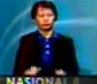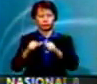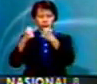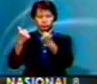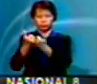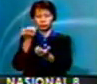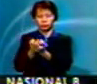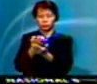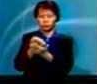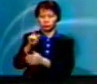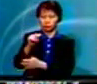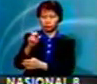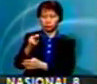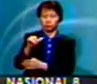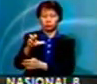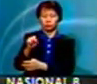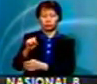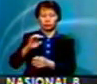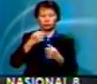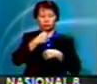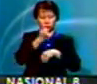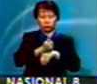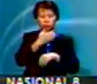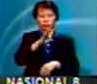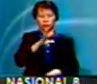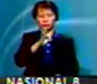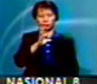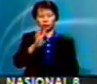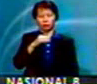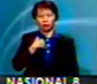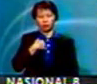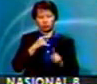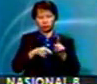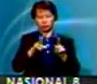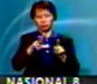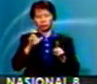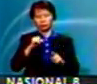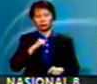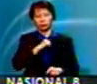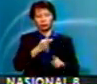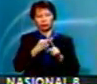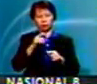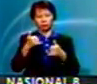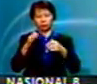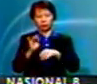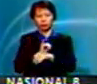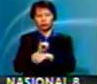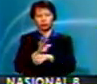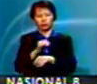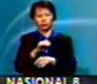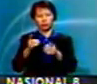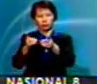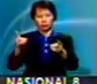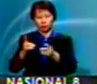Persatuan Ekonomi Kansai mula ditubuhkan pada 1946 dan mempunyai 1,300 ahli terdiri daripada pemain industri di